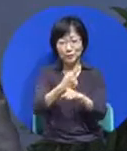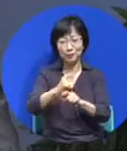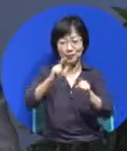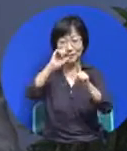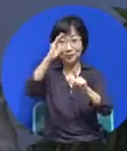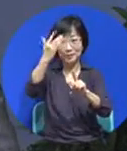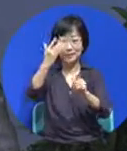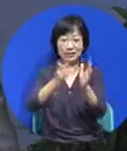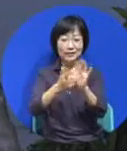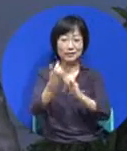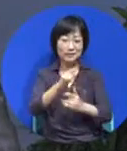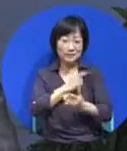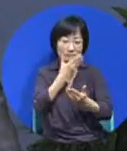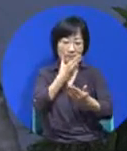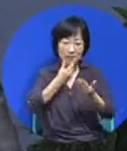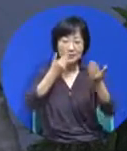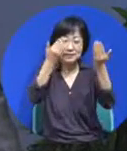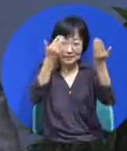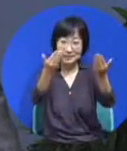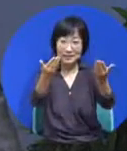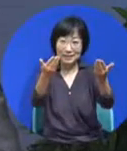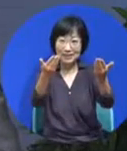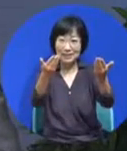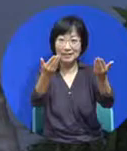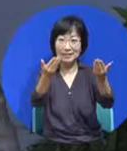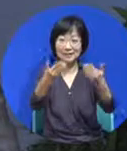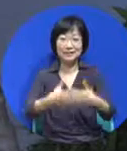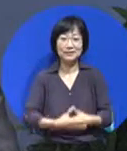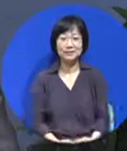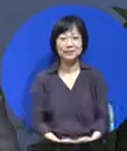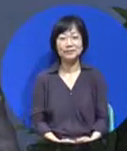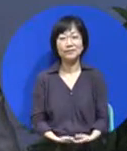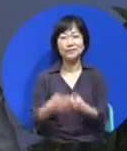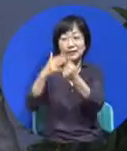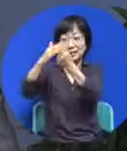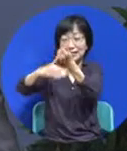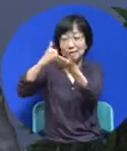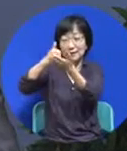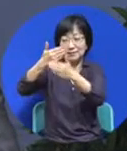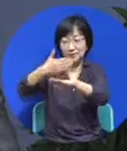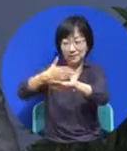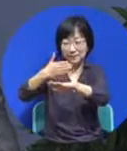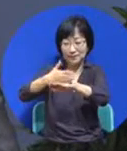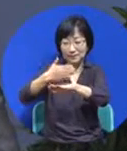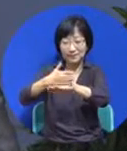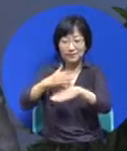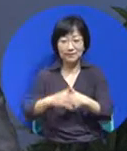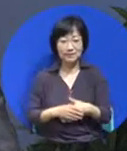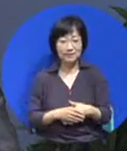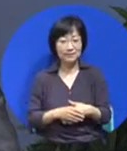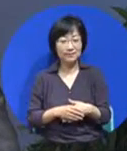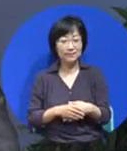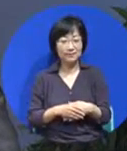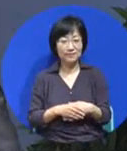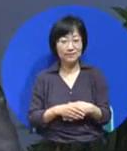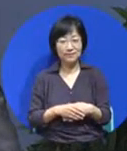name of Jesus that you will remain in this grace all throughout the day and really receive healing. 하나님께 감사드립니다. God, we thank you.